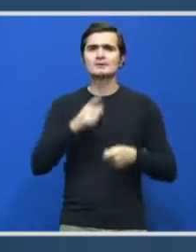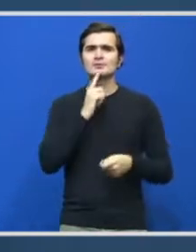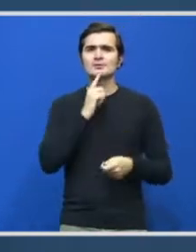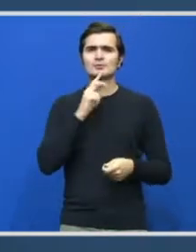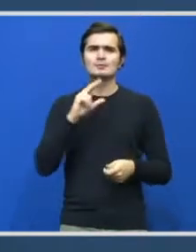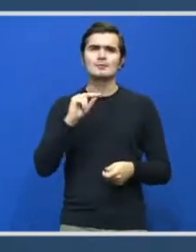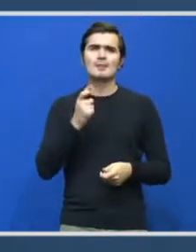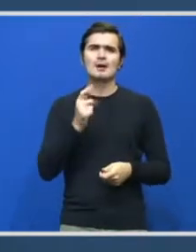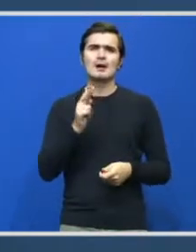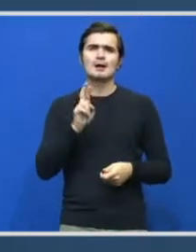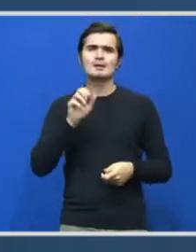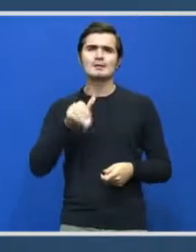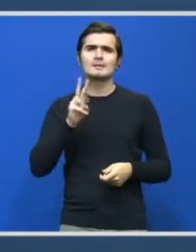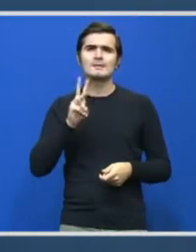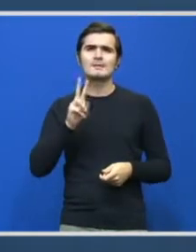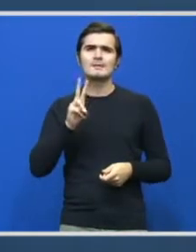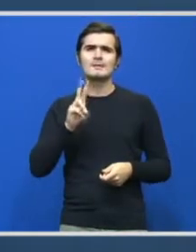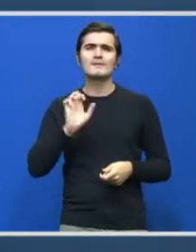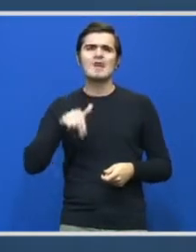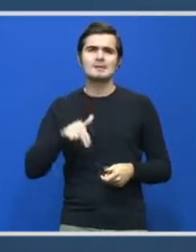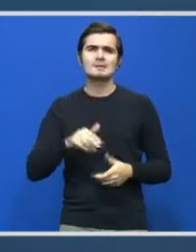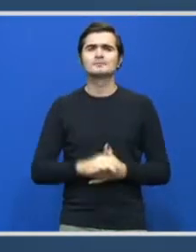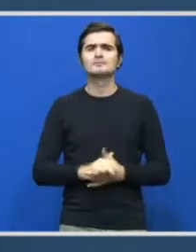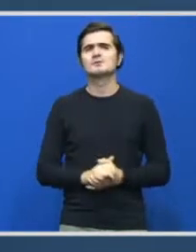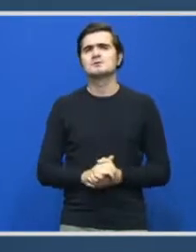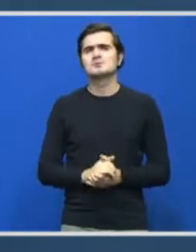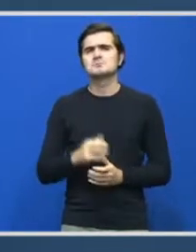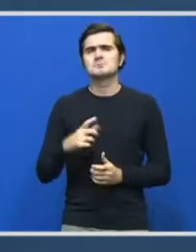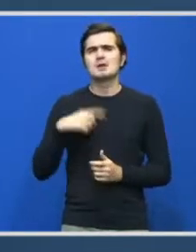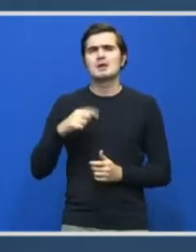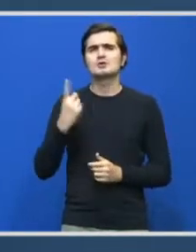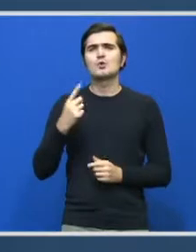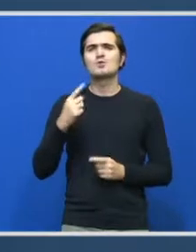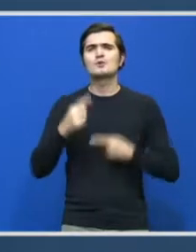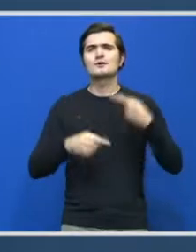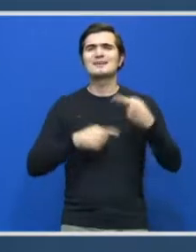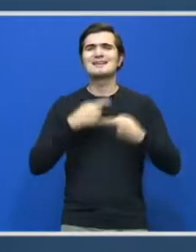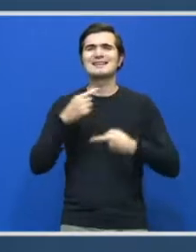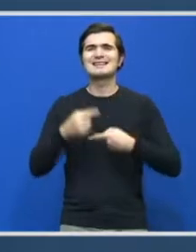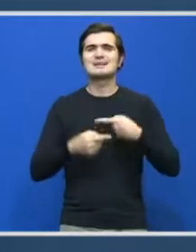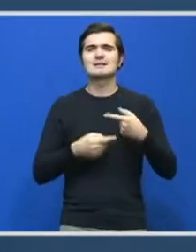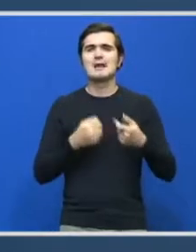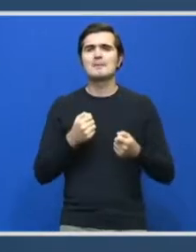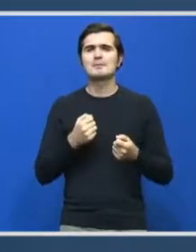PatrimVen. Este un sistem prin care